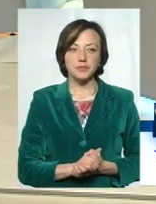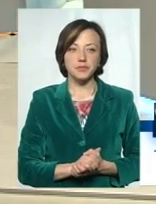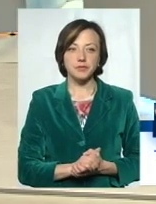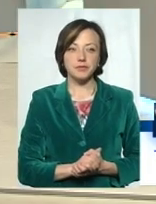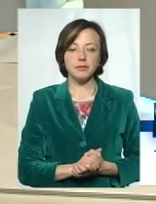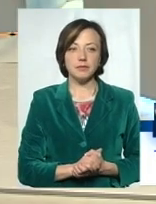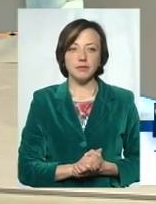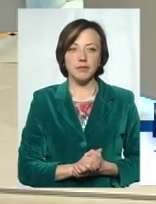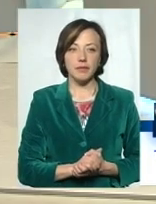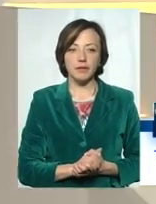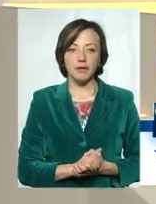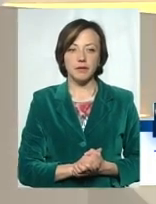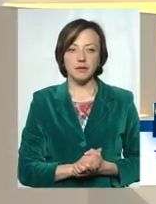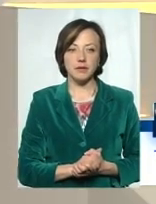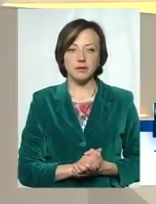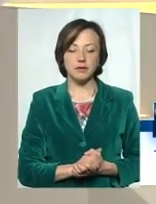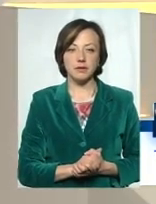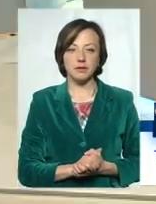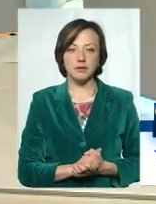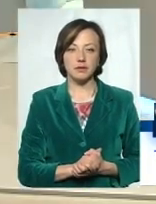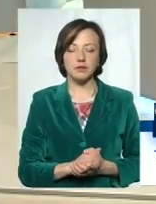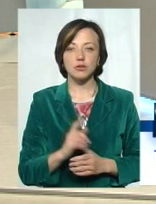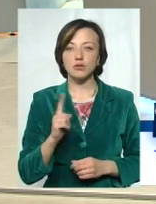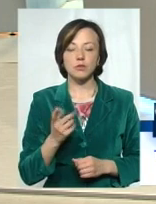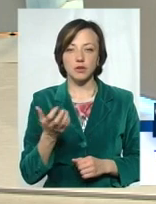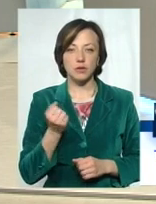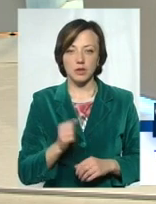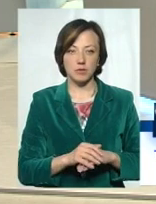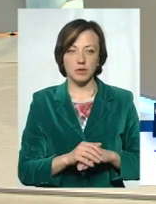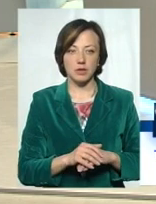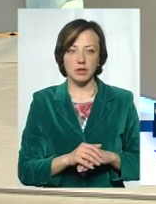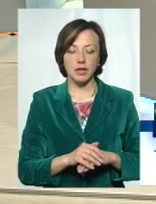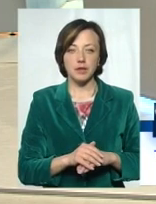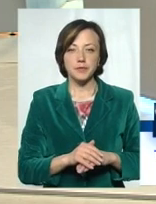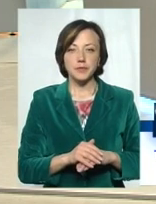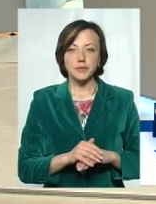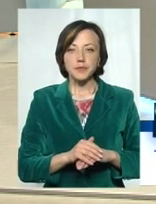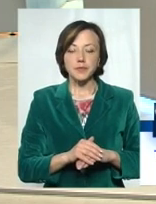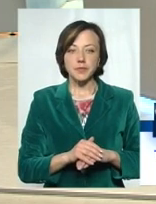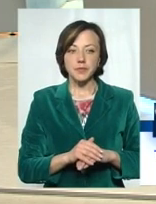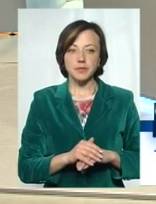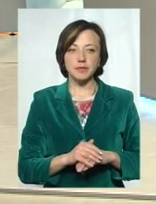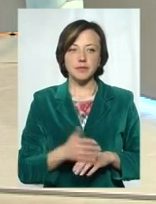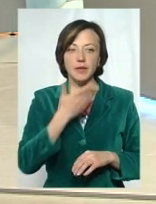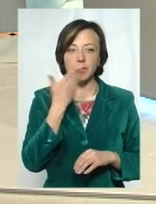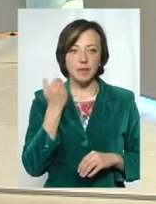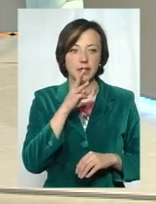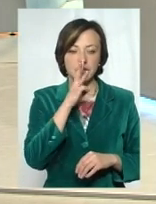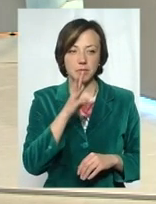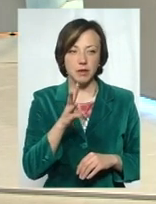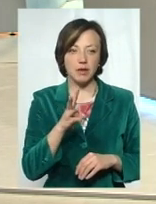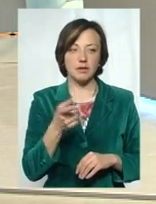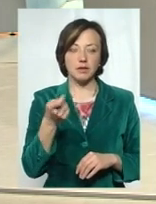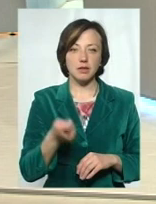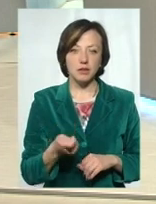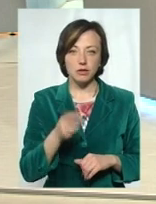Що ви на це скажете? Дякую. А чому не отримують? Да, я так хотіла запитати. Тут чому? Знає... Це немає заробітної плати, тобто їм